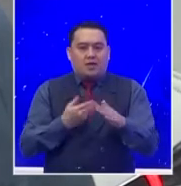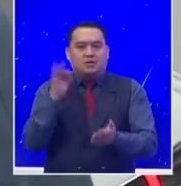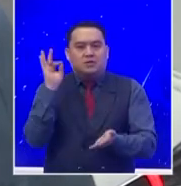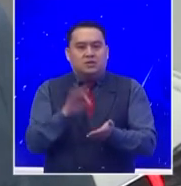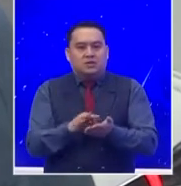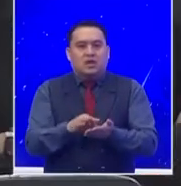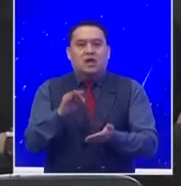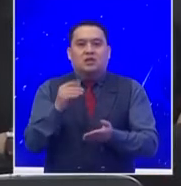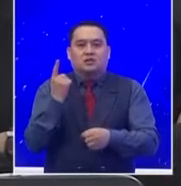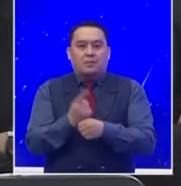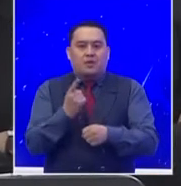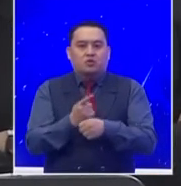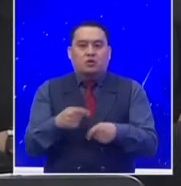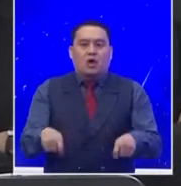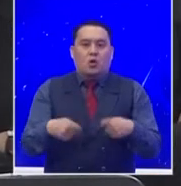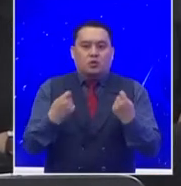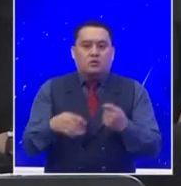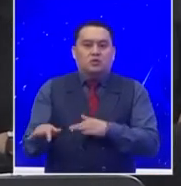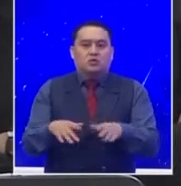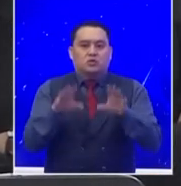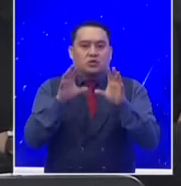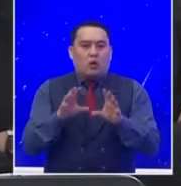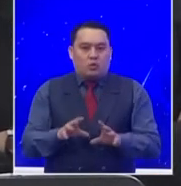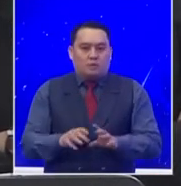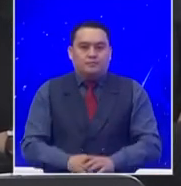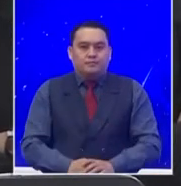целью недопущения ими нарушений действующего законодательства.